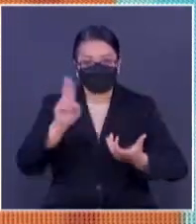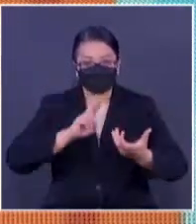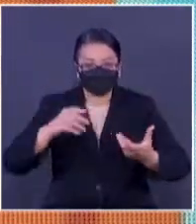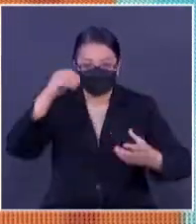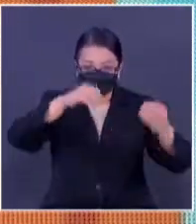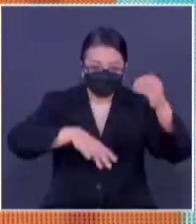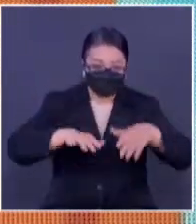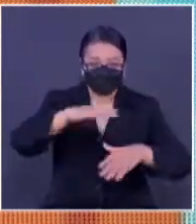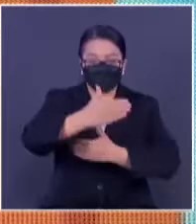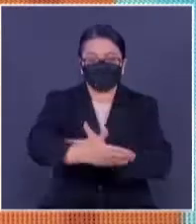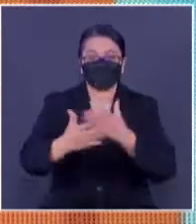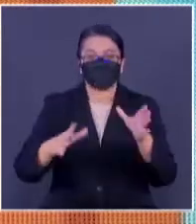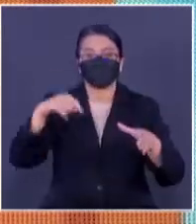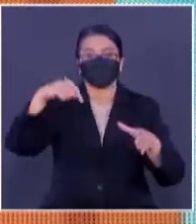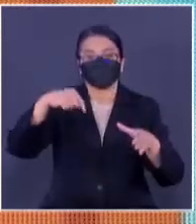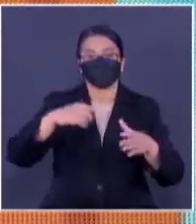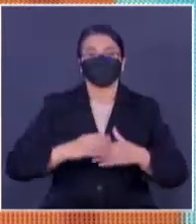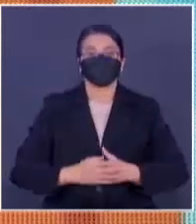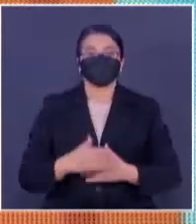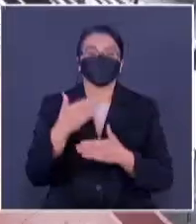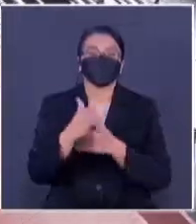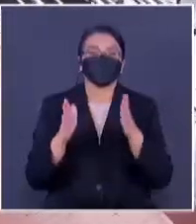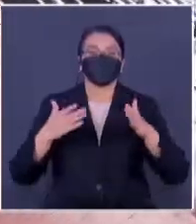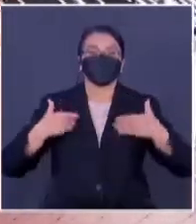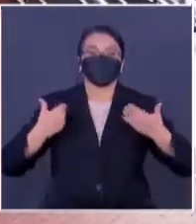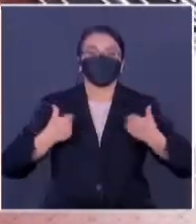คบริโภคลงกล่องแฮปปี้บ็อกซ์กันเมื่อวานนี้ครับ